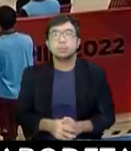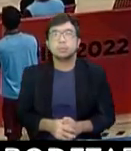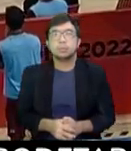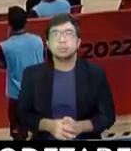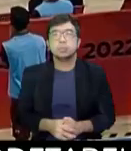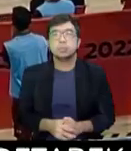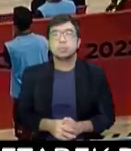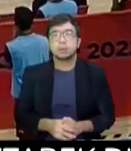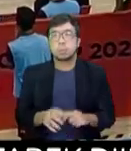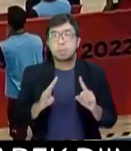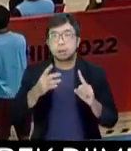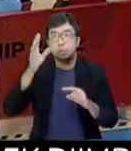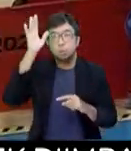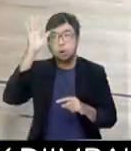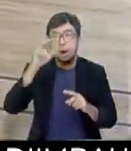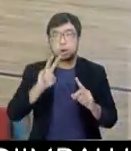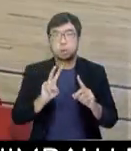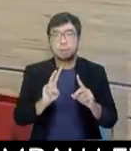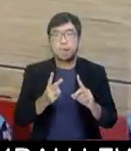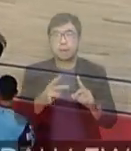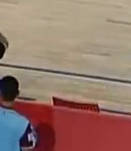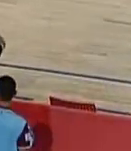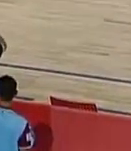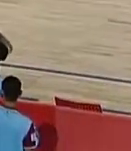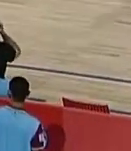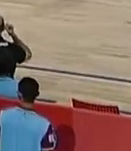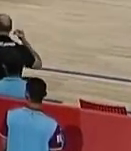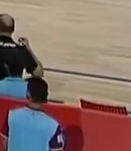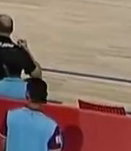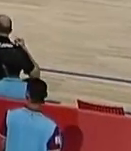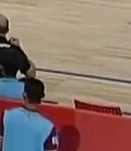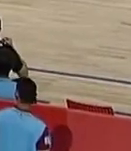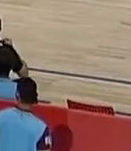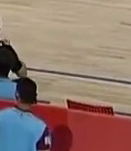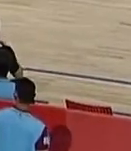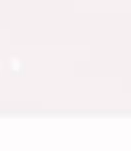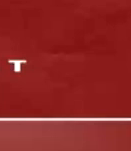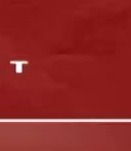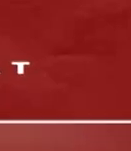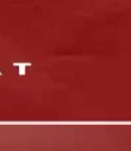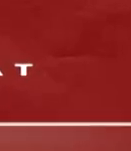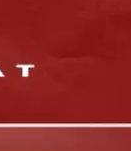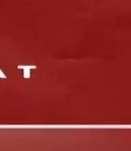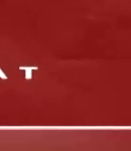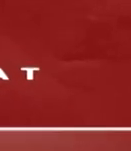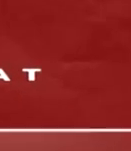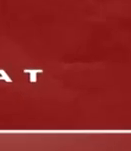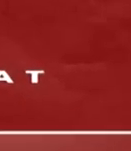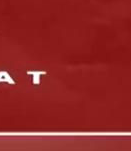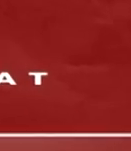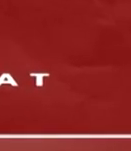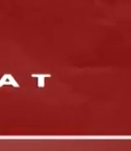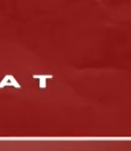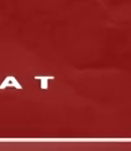Empat belas pemain dan 12 orang ofisial tim nasional putra futsal Indonesia diberangkatkan ke Hanoi, Vietnam. Mereka dilepas Ketua Umum Federasi